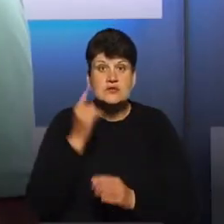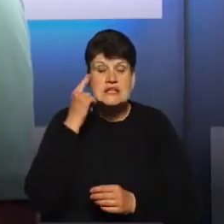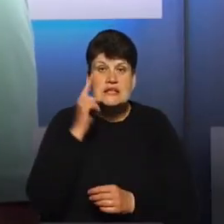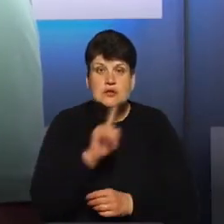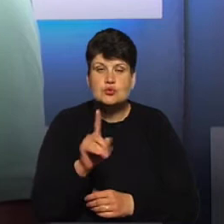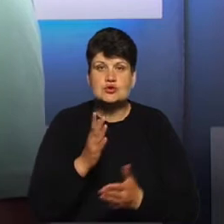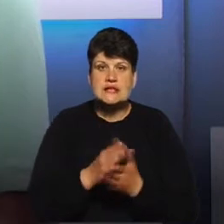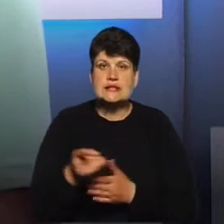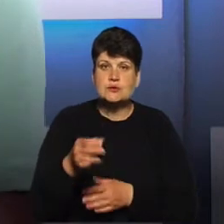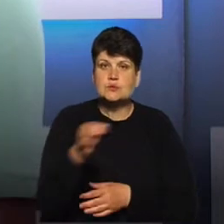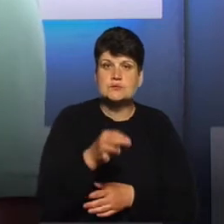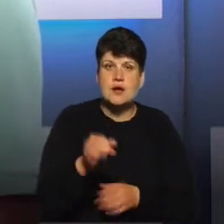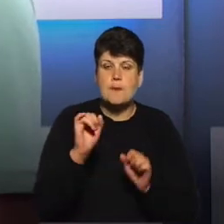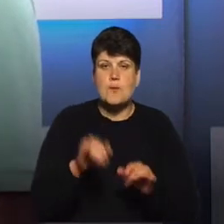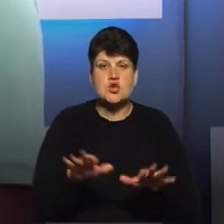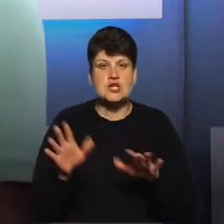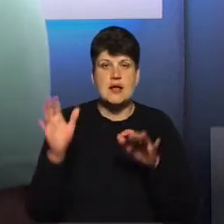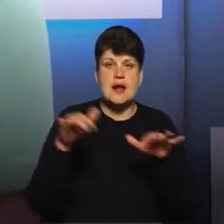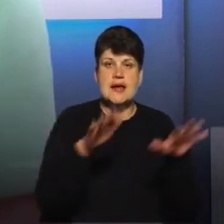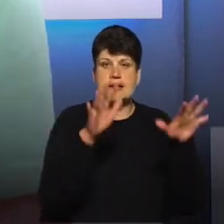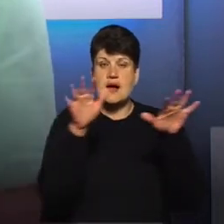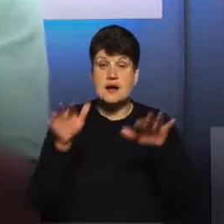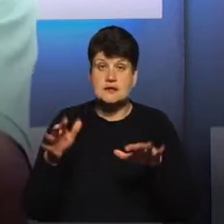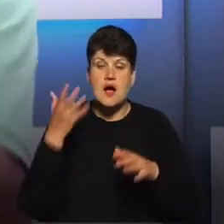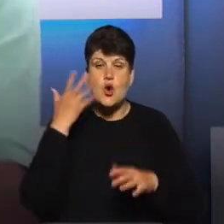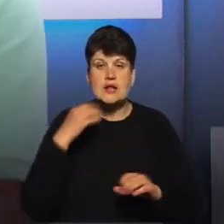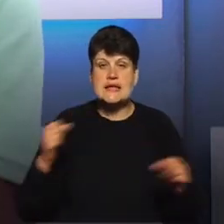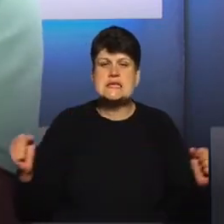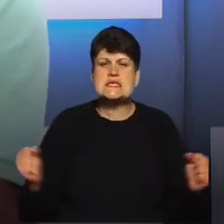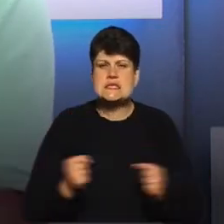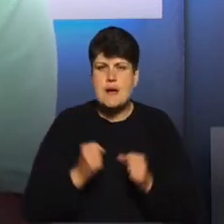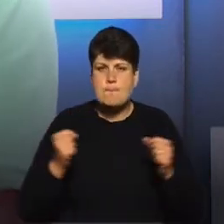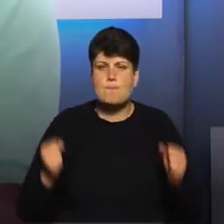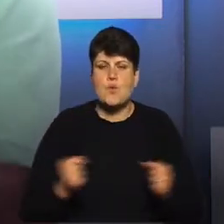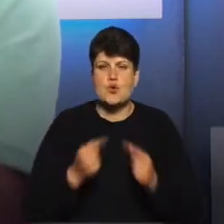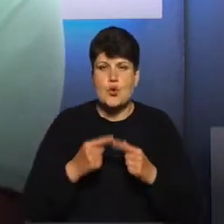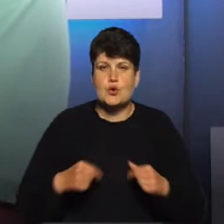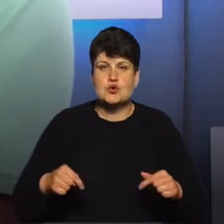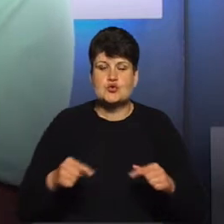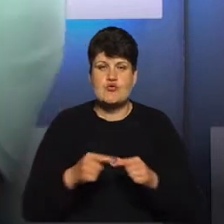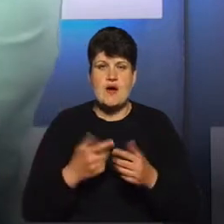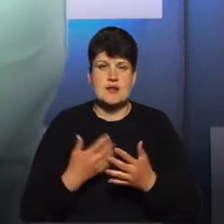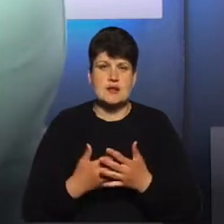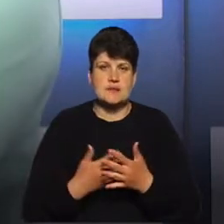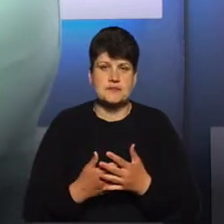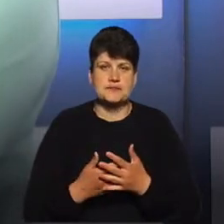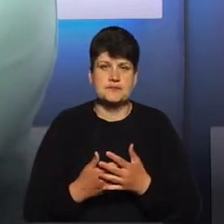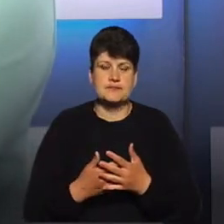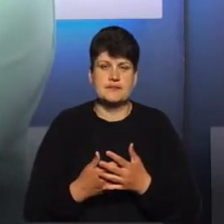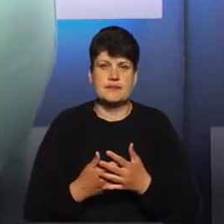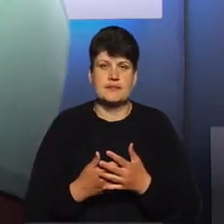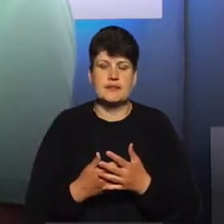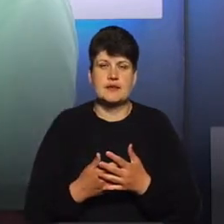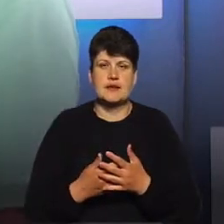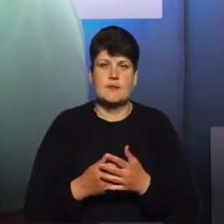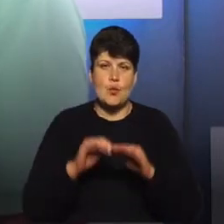можна політати. Коли зимою навіть організовували, скажімо, бомбардування якихось певних об'єктів з тих самих повітряних куль.